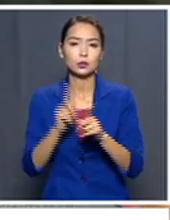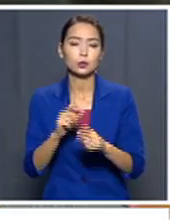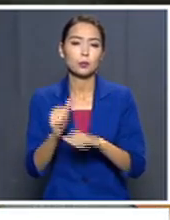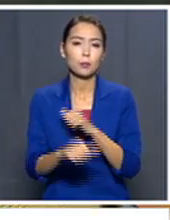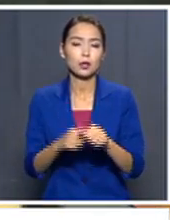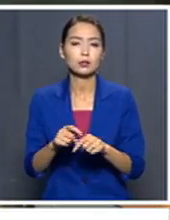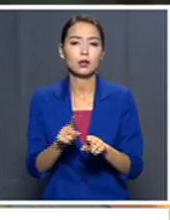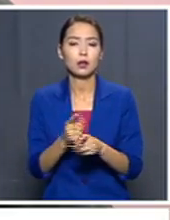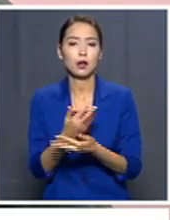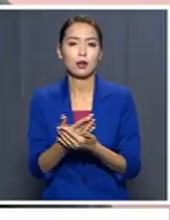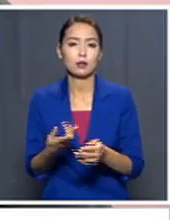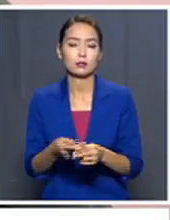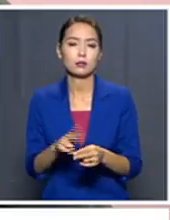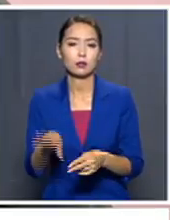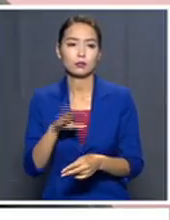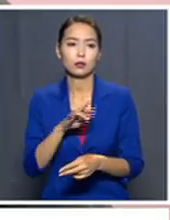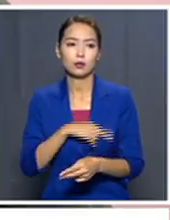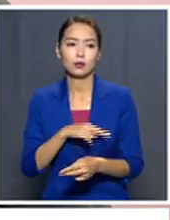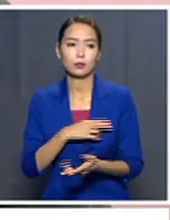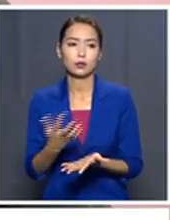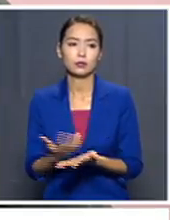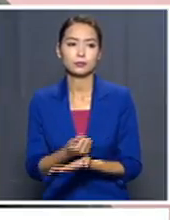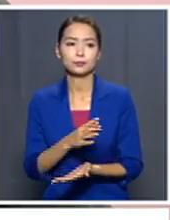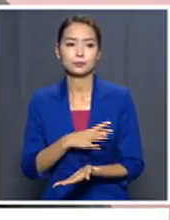іске кіріскен. Негізі кәсіп